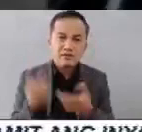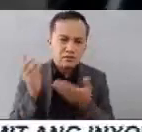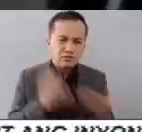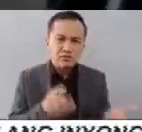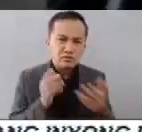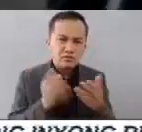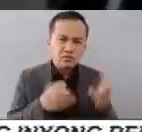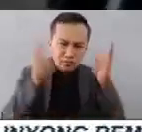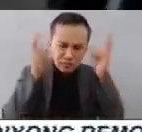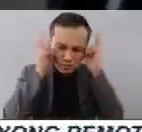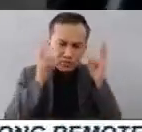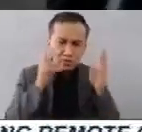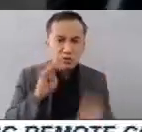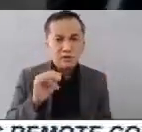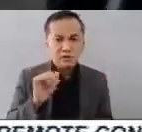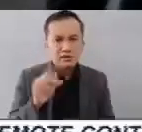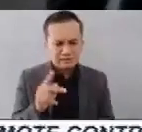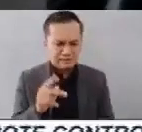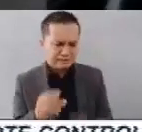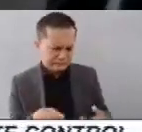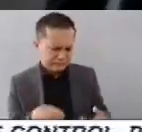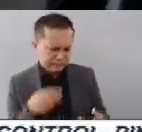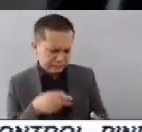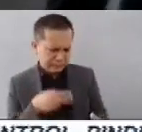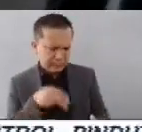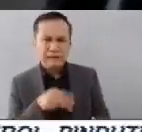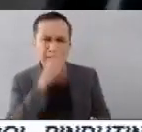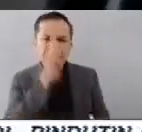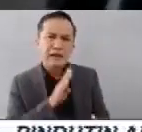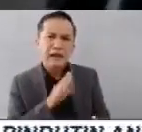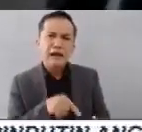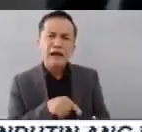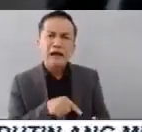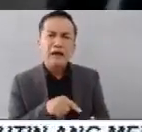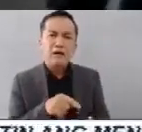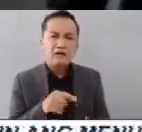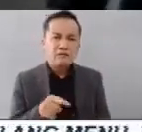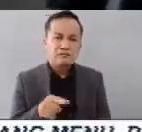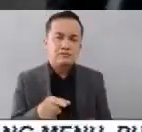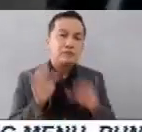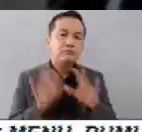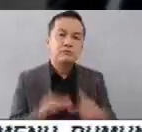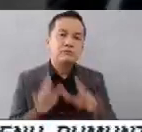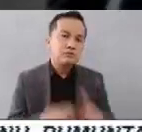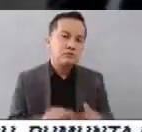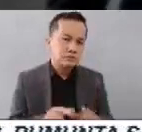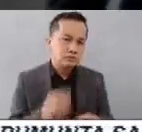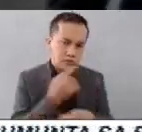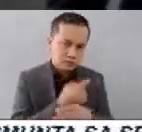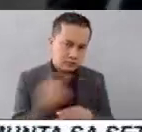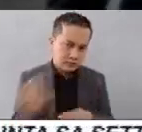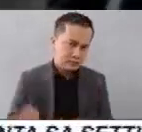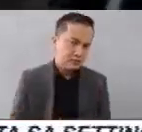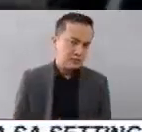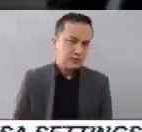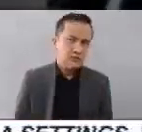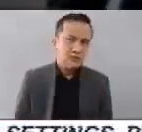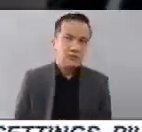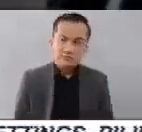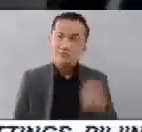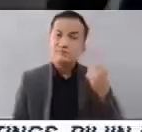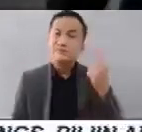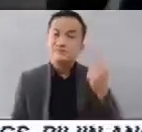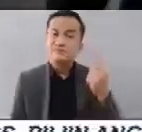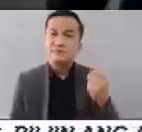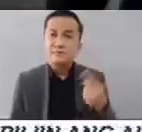ang tapyas sa kanilang gasoline, 60 centavos sa diesel at 60 centavos din sa kerosene.